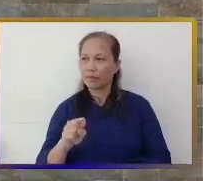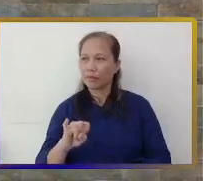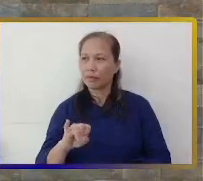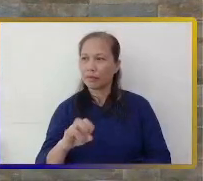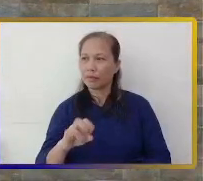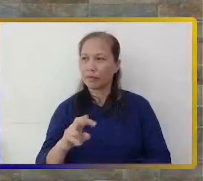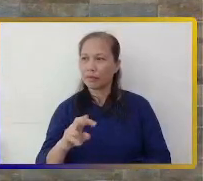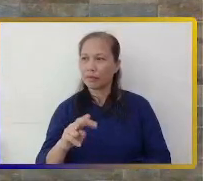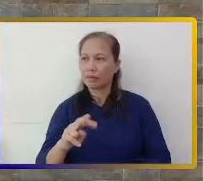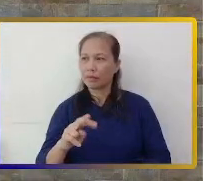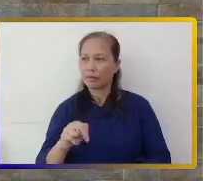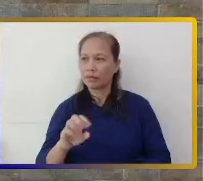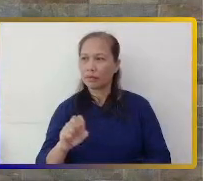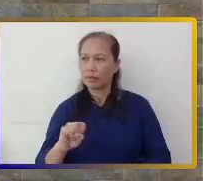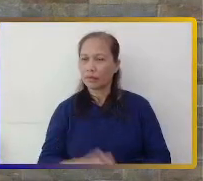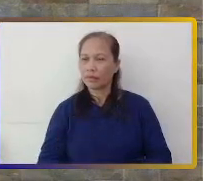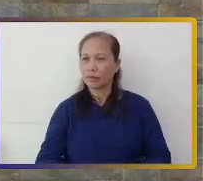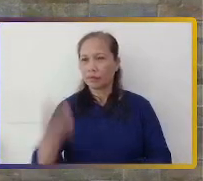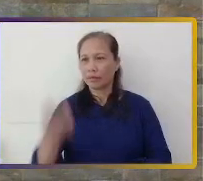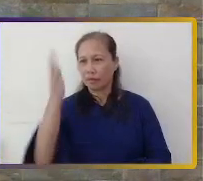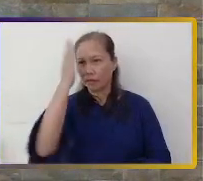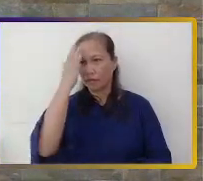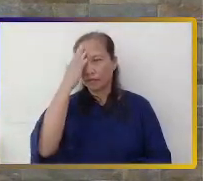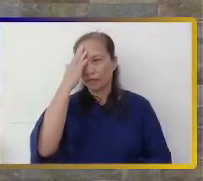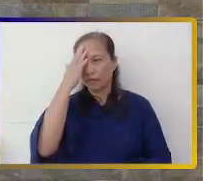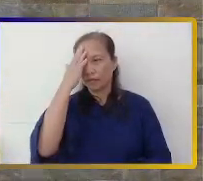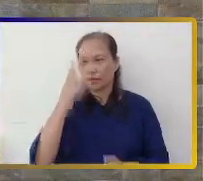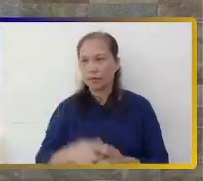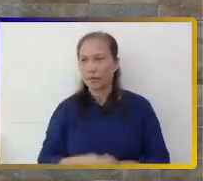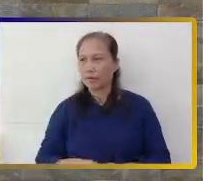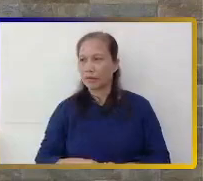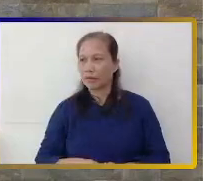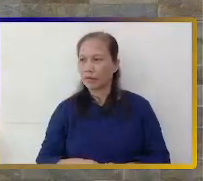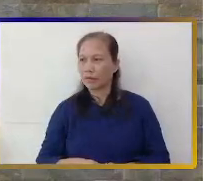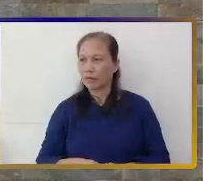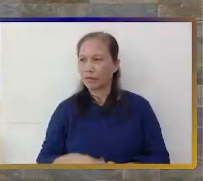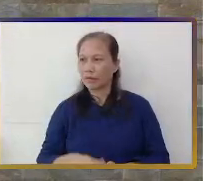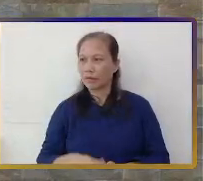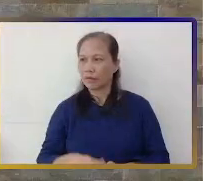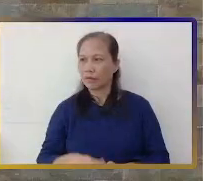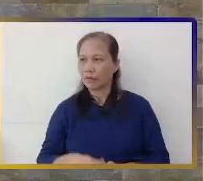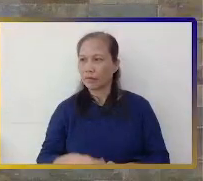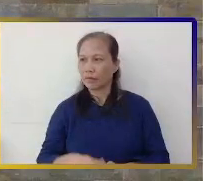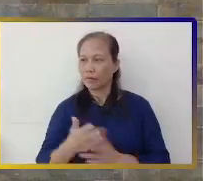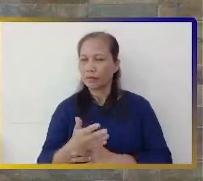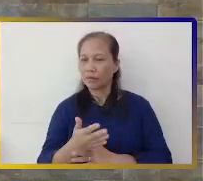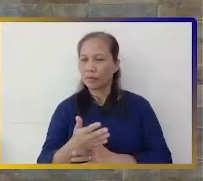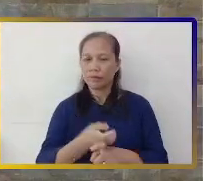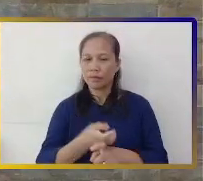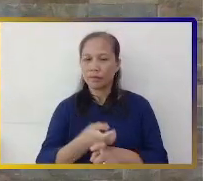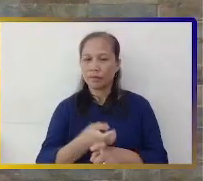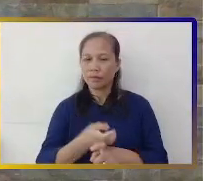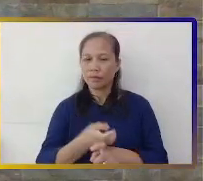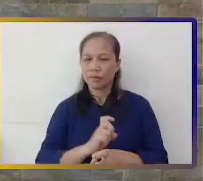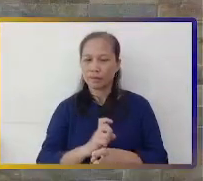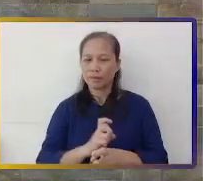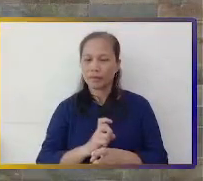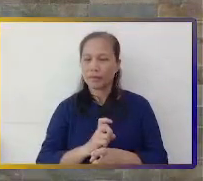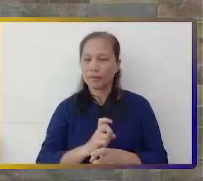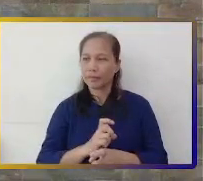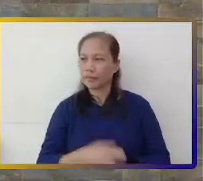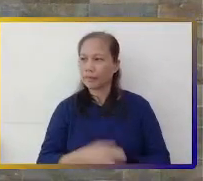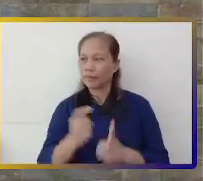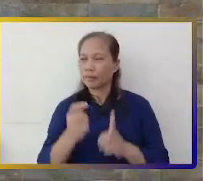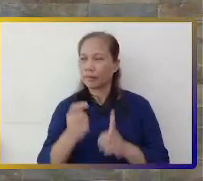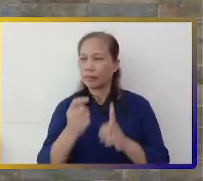ay napang nakilalang albances because of kung saan sila nanggaling which is from the town of